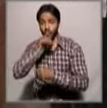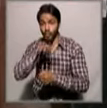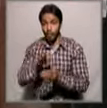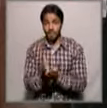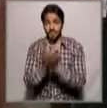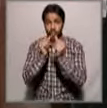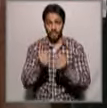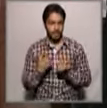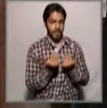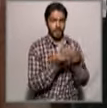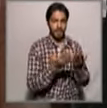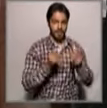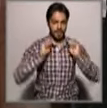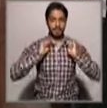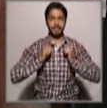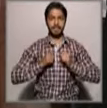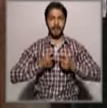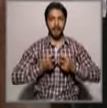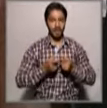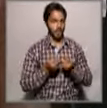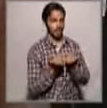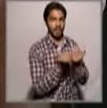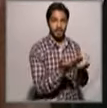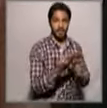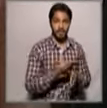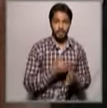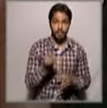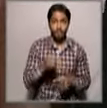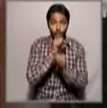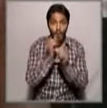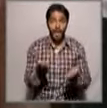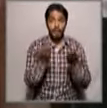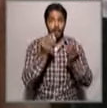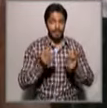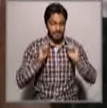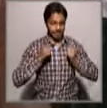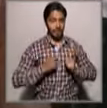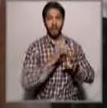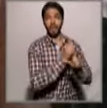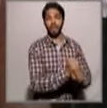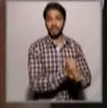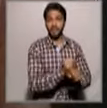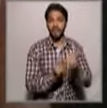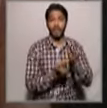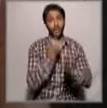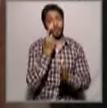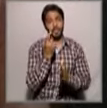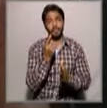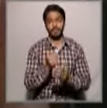ليها هل هذه الرواية صحيحة ولا لا وجزاكم الله خيرا السلام عليكم ورحمة الله وبركاته وعليكم السلام ورحمة الله وبركاته